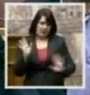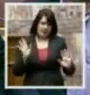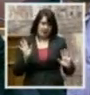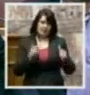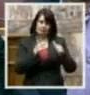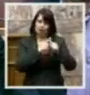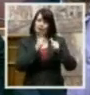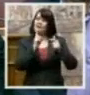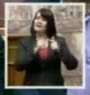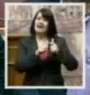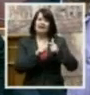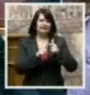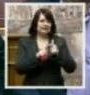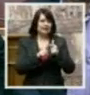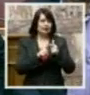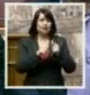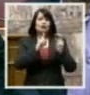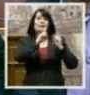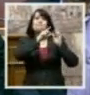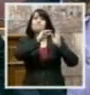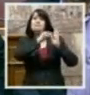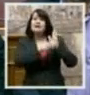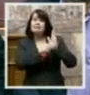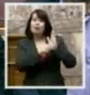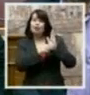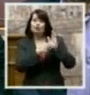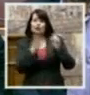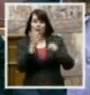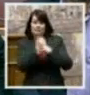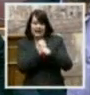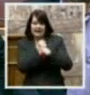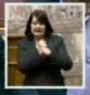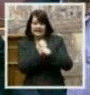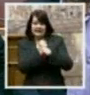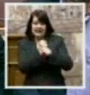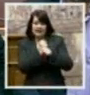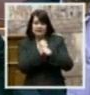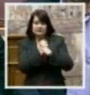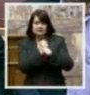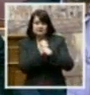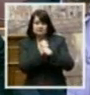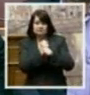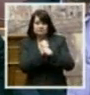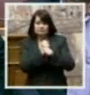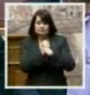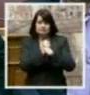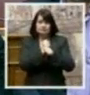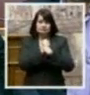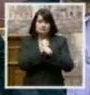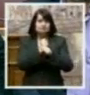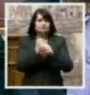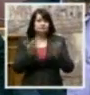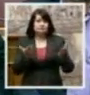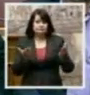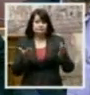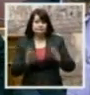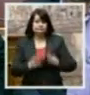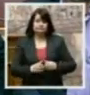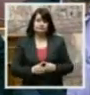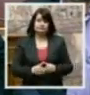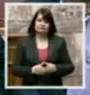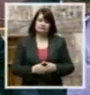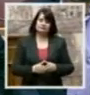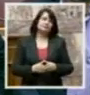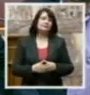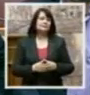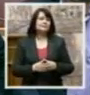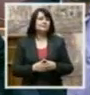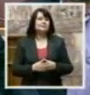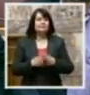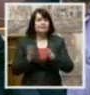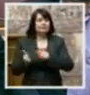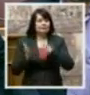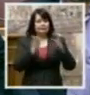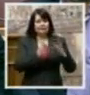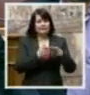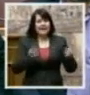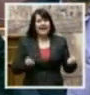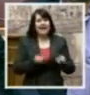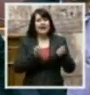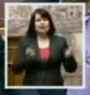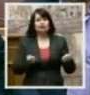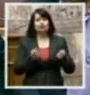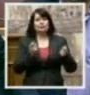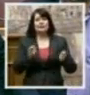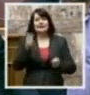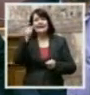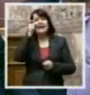αν πέτυχε ή όχι το μνημόνιο, έχει να κάνει από ποια σκοπιά το βλέπει κανείς. Από τη σκοπιά των εργαζόμενων της